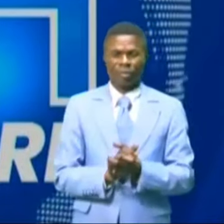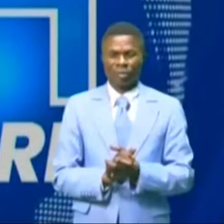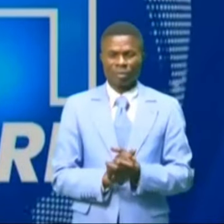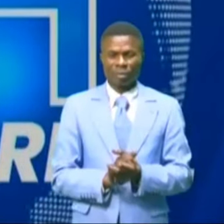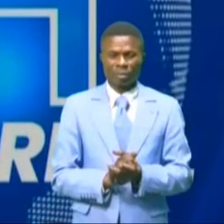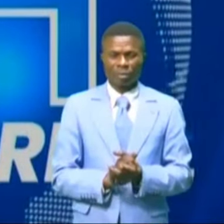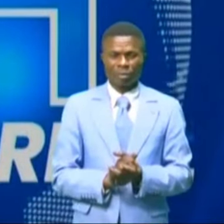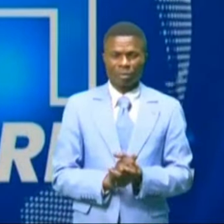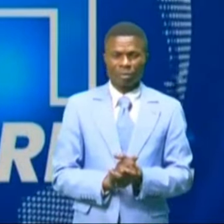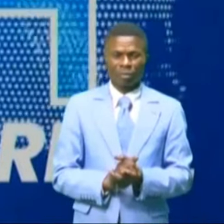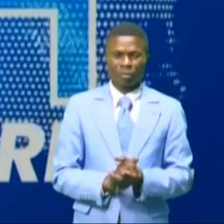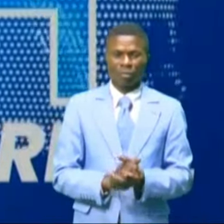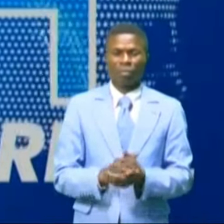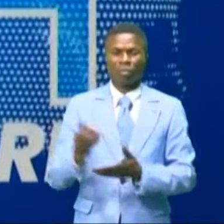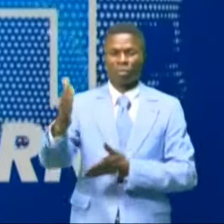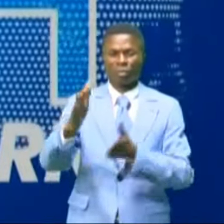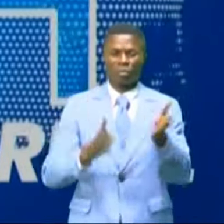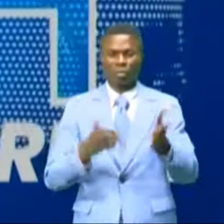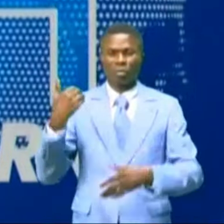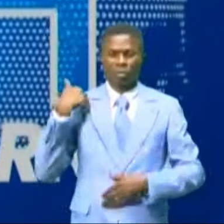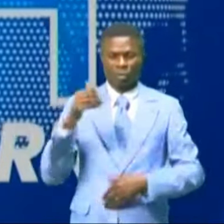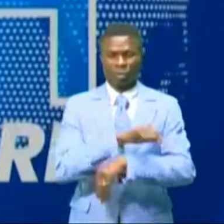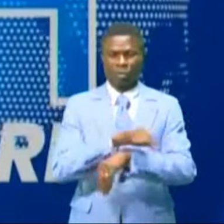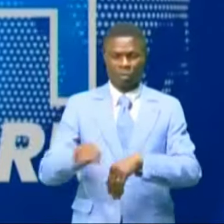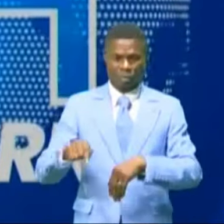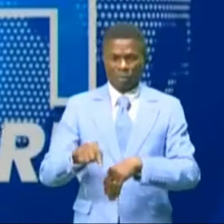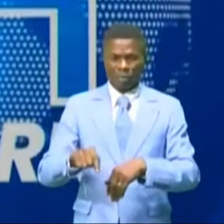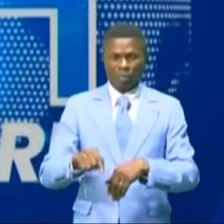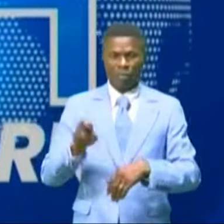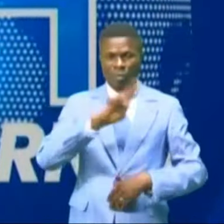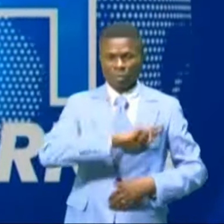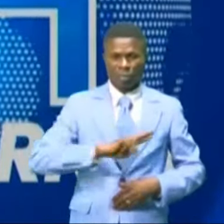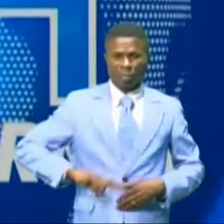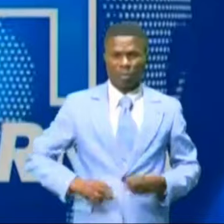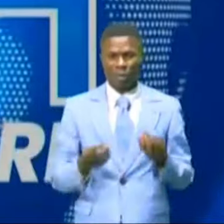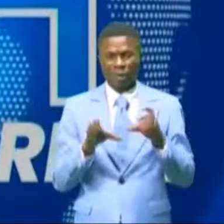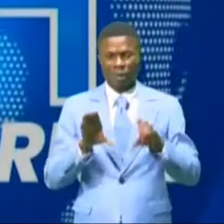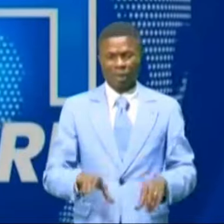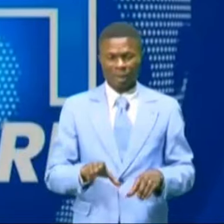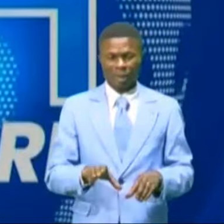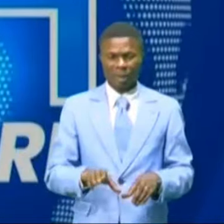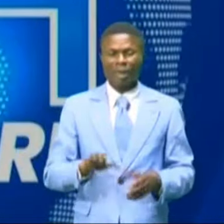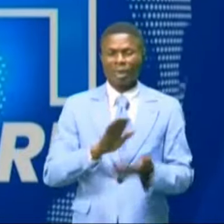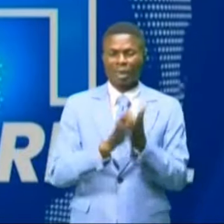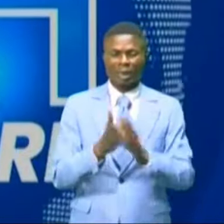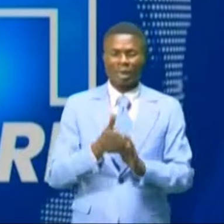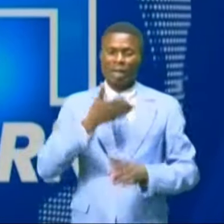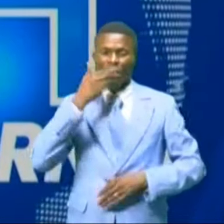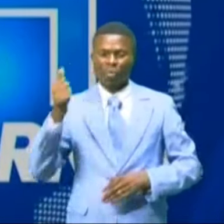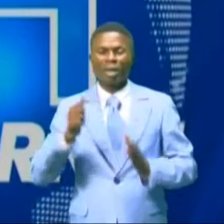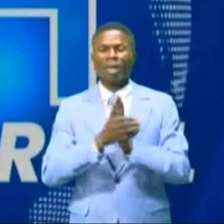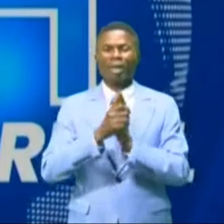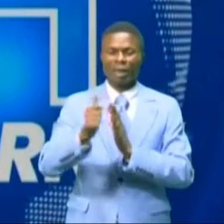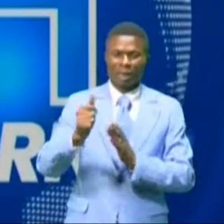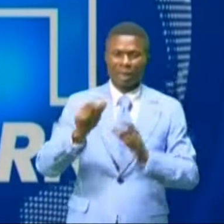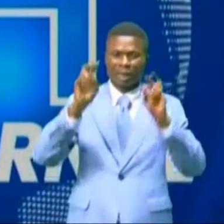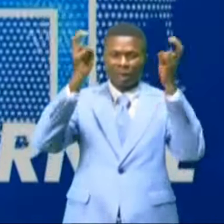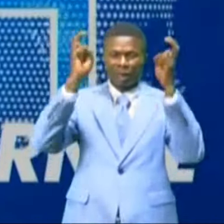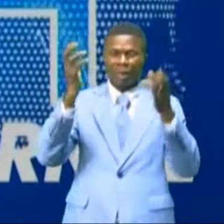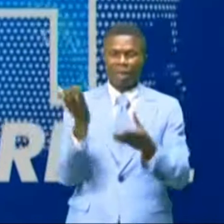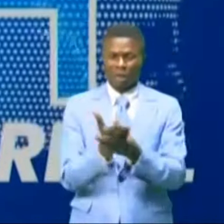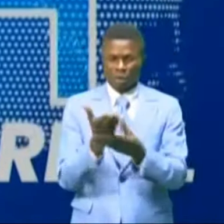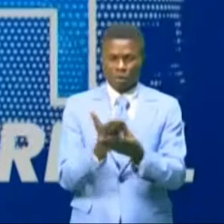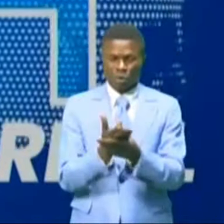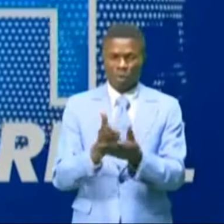La réforme des finances publiques et de l'administration RDC, enjeu d'un État moderne et performant, c'est l'intitulé de l'ouvrage qui